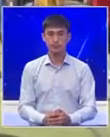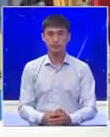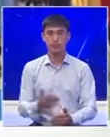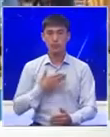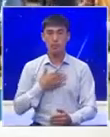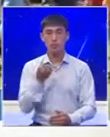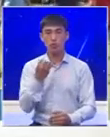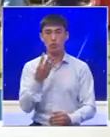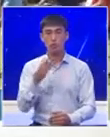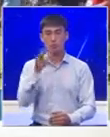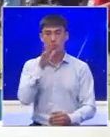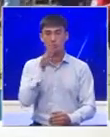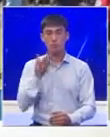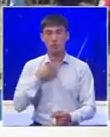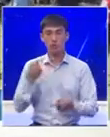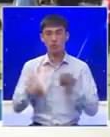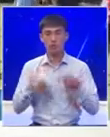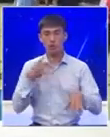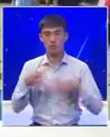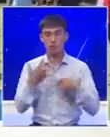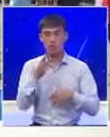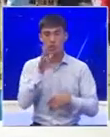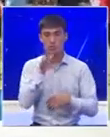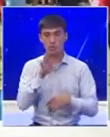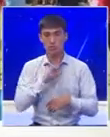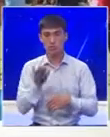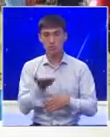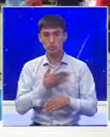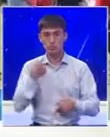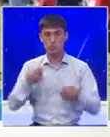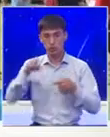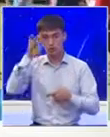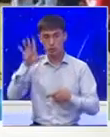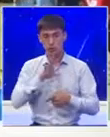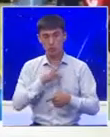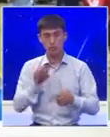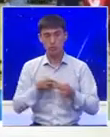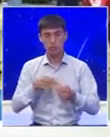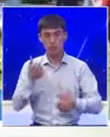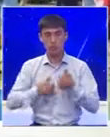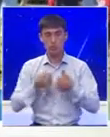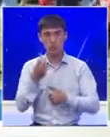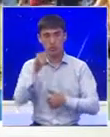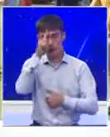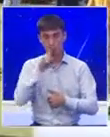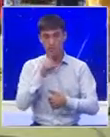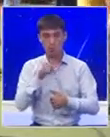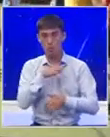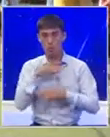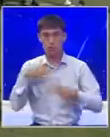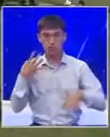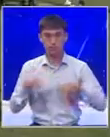Мен 14 жастамын. Менің футболмен айналысқаныма 5 жыл болды. Біз бүгін чемпион атандық. Бұл жарысқа 3 ай дайындалдық. Көп тер